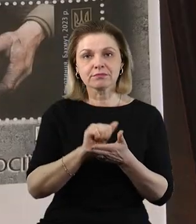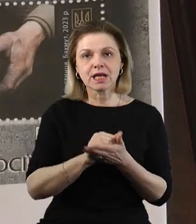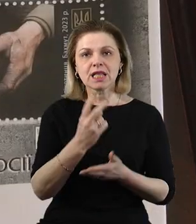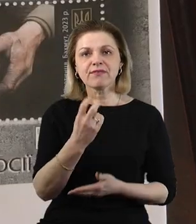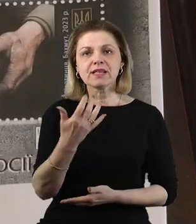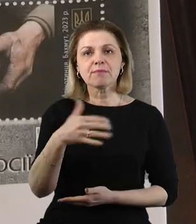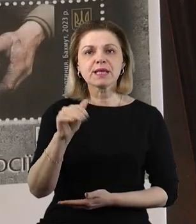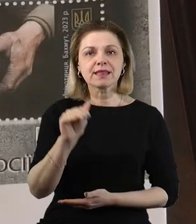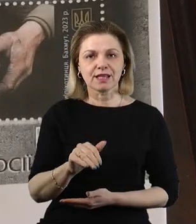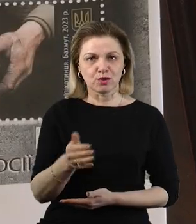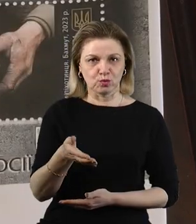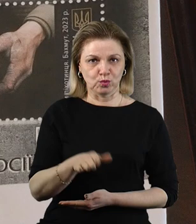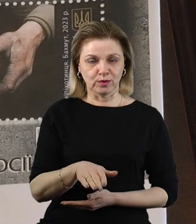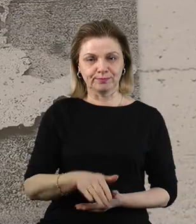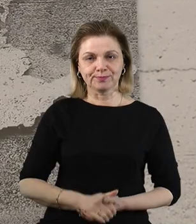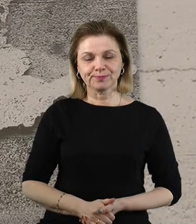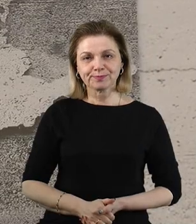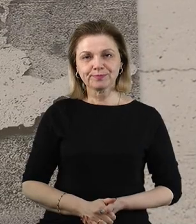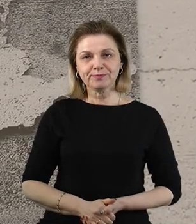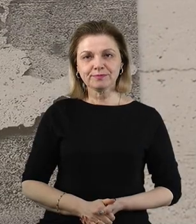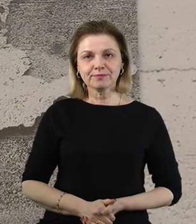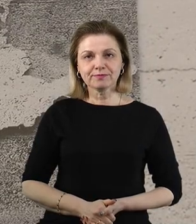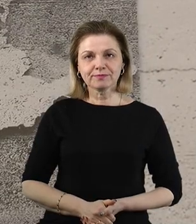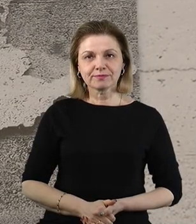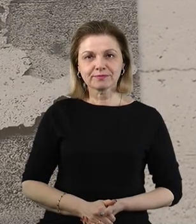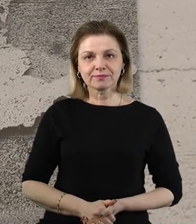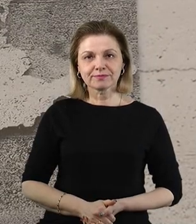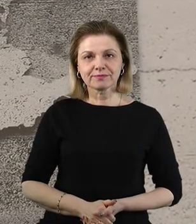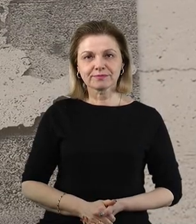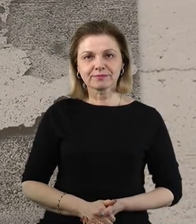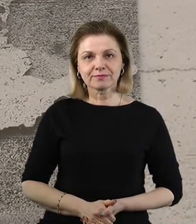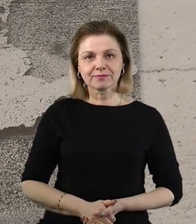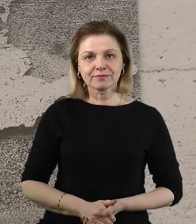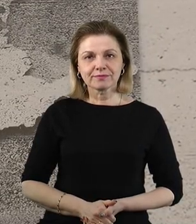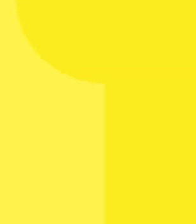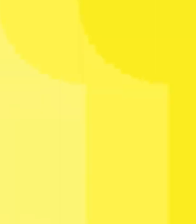250 000 екземплярів Федір бондер суспільні новини